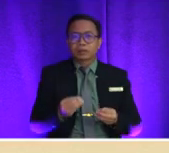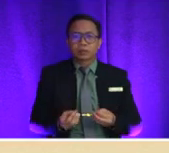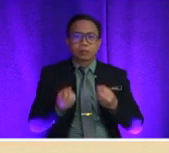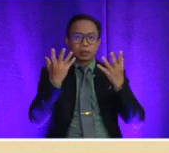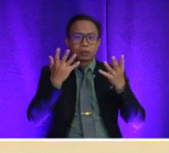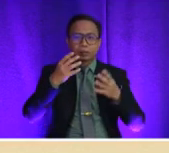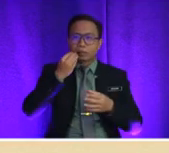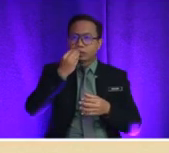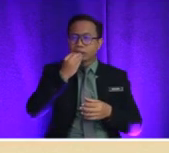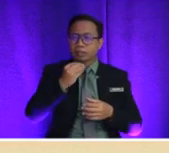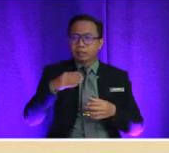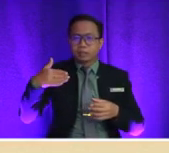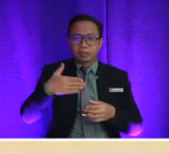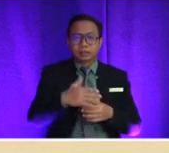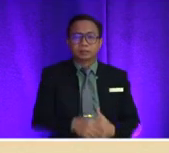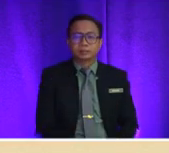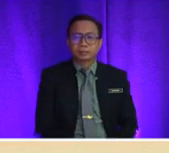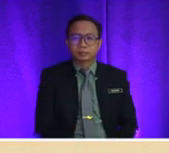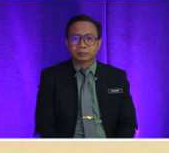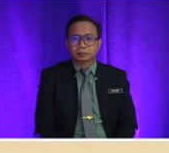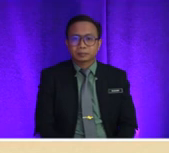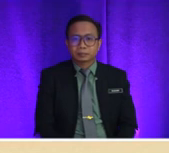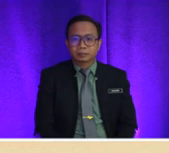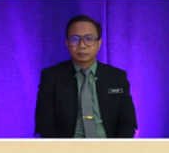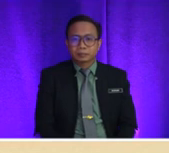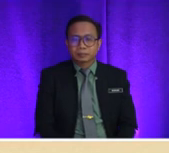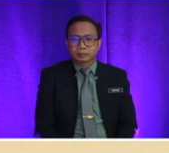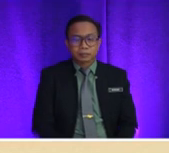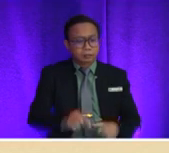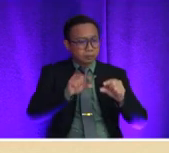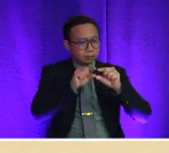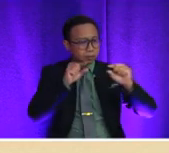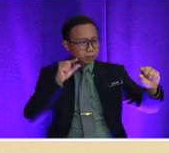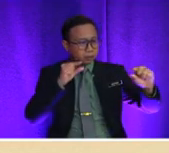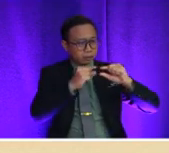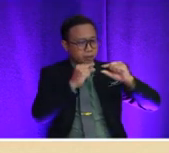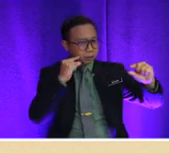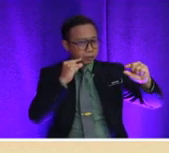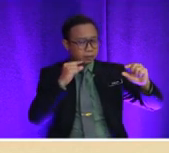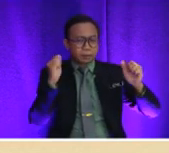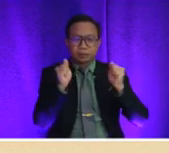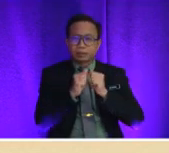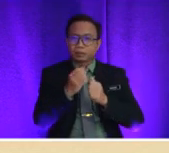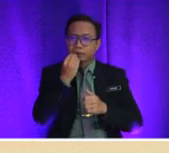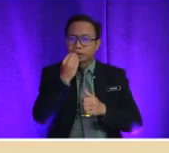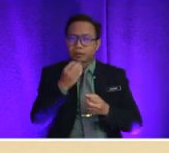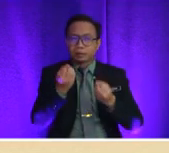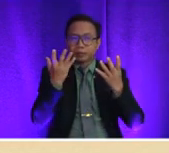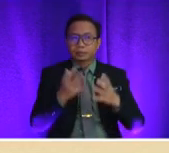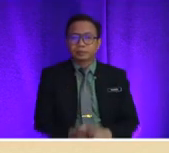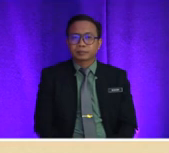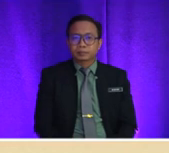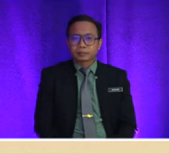makanan ikan lah oke kita gariskan makan pelet dengan banyak maka pelek dengan banyak maka